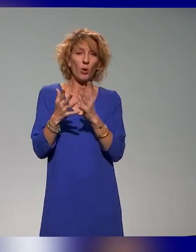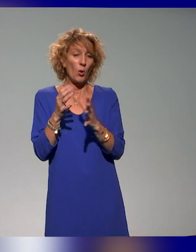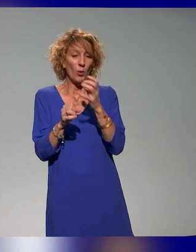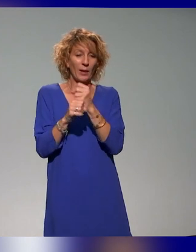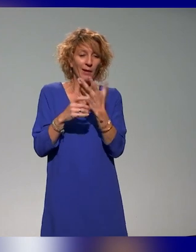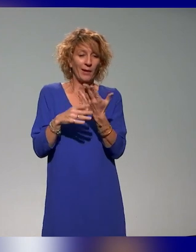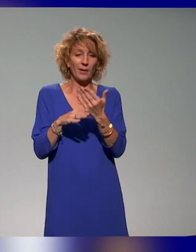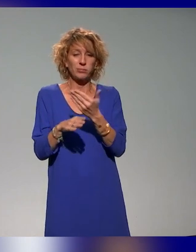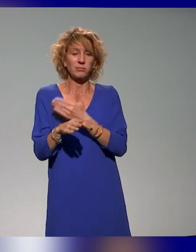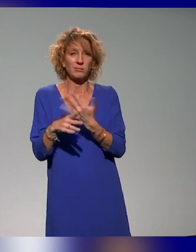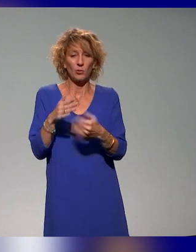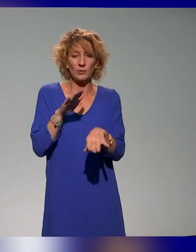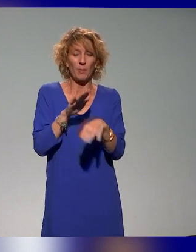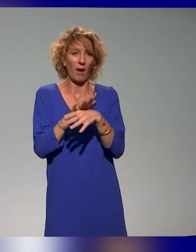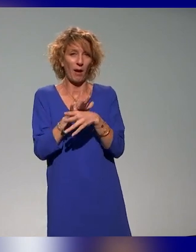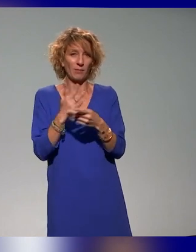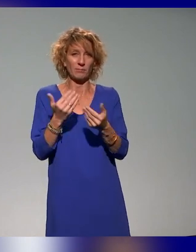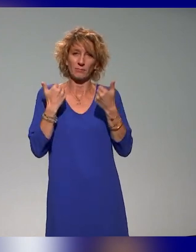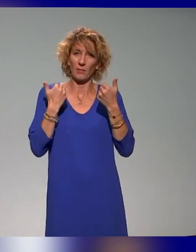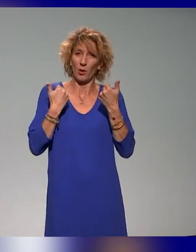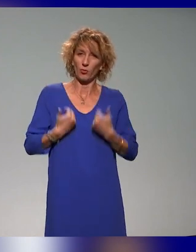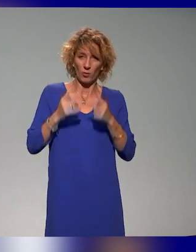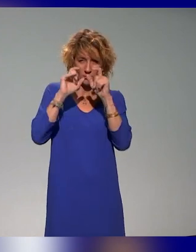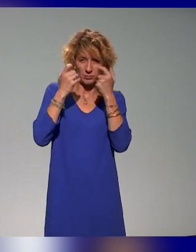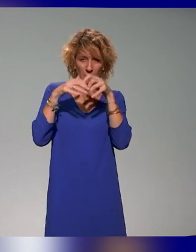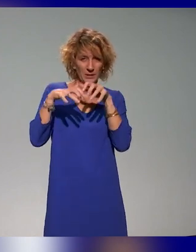précautions en tant qu'admin à mettre en place.